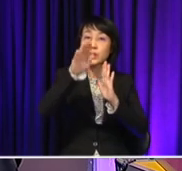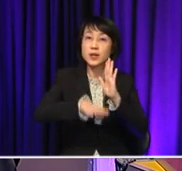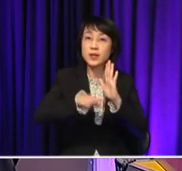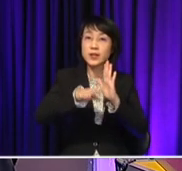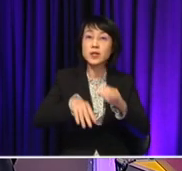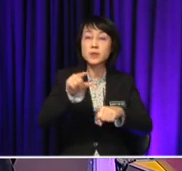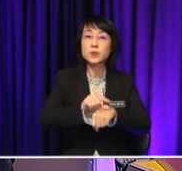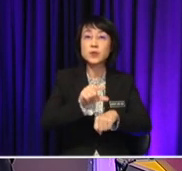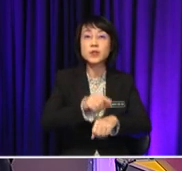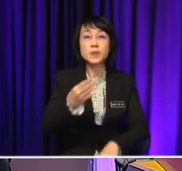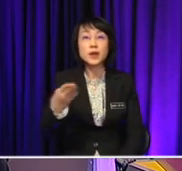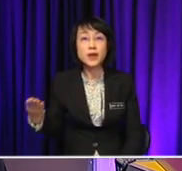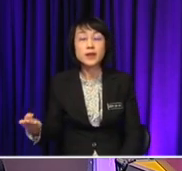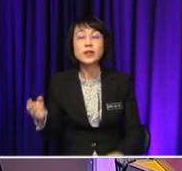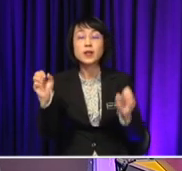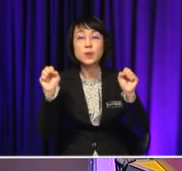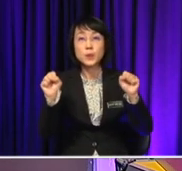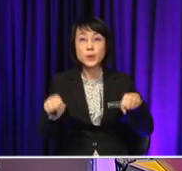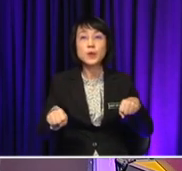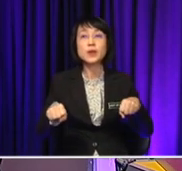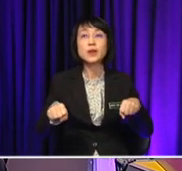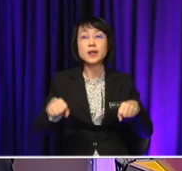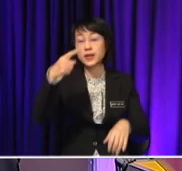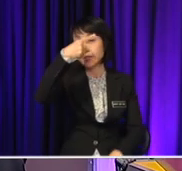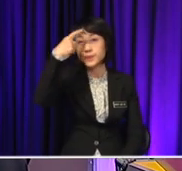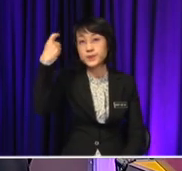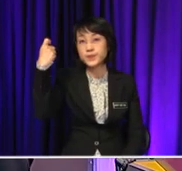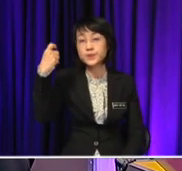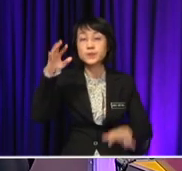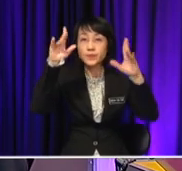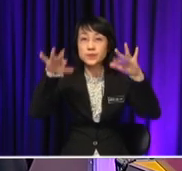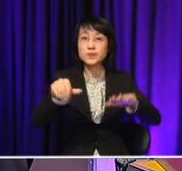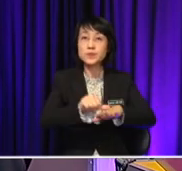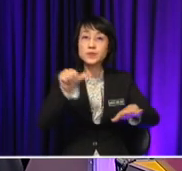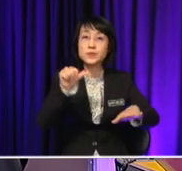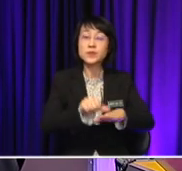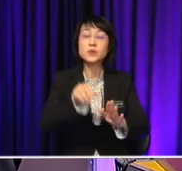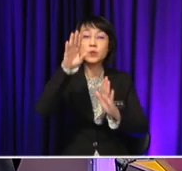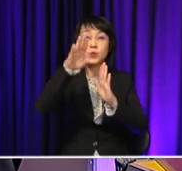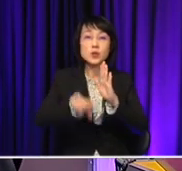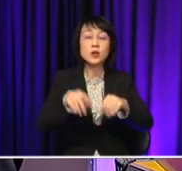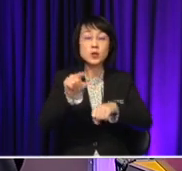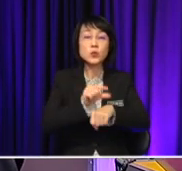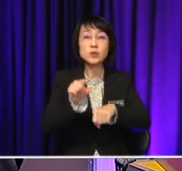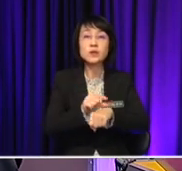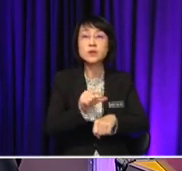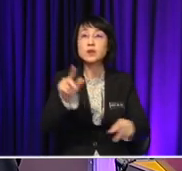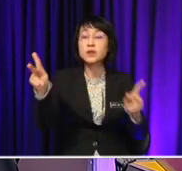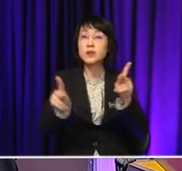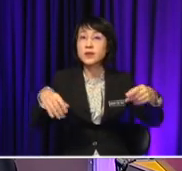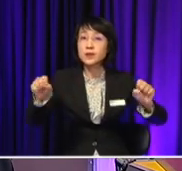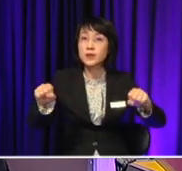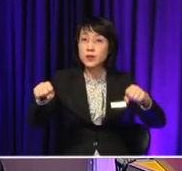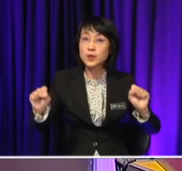wujudnya hujan kendaraan bermotor kalau pergi tempat kerja mungkin kita menggunakan awam atau menggunakan